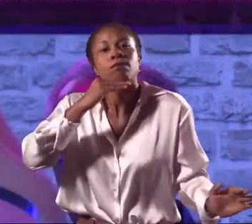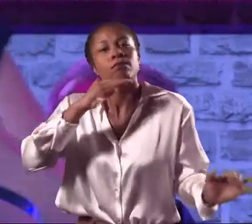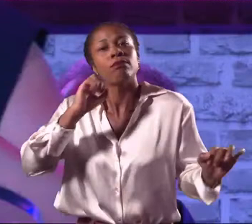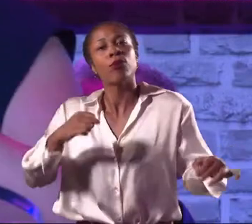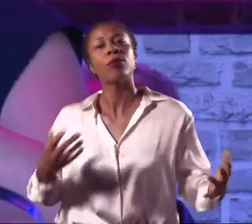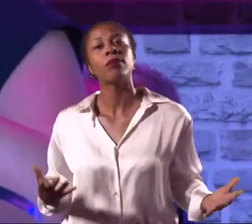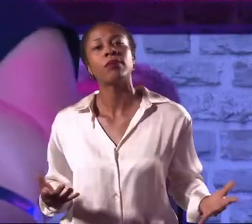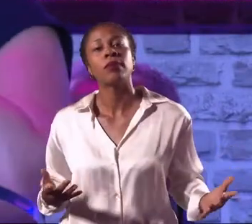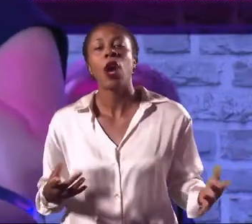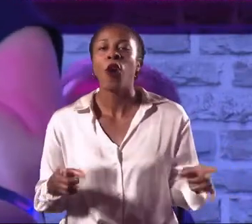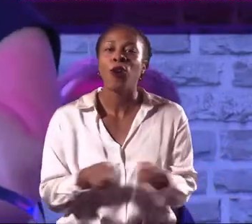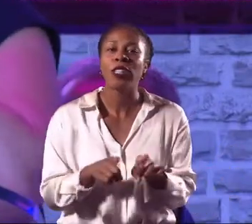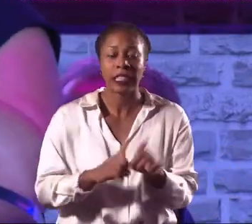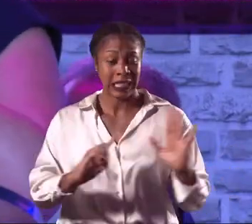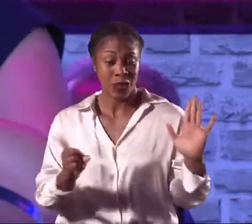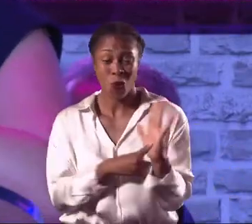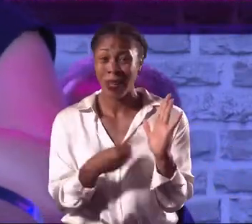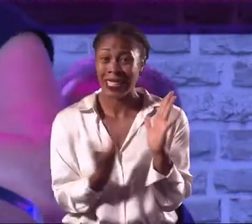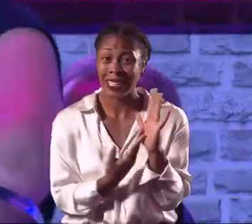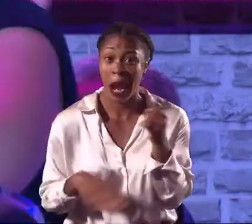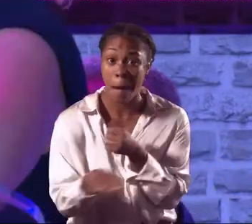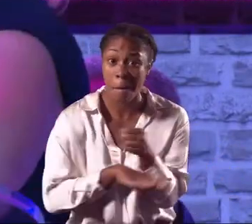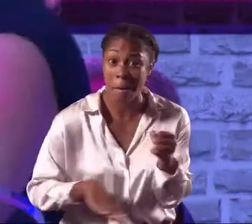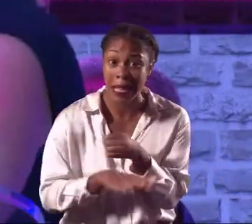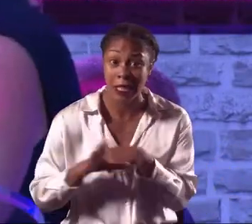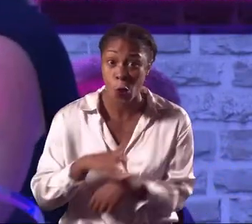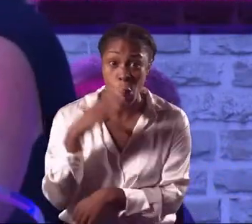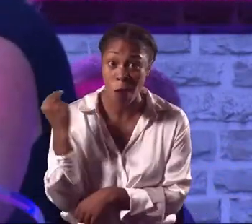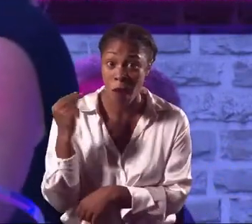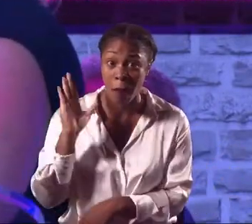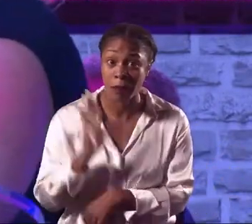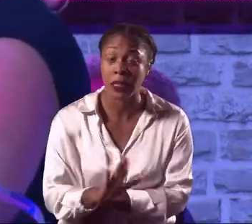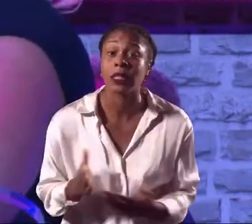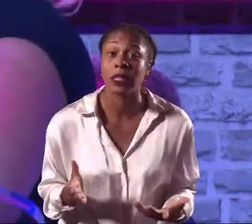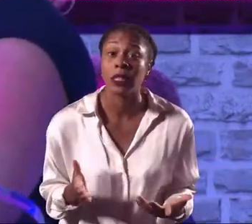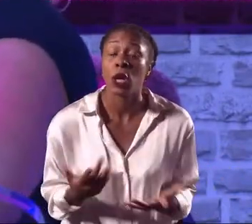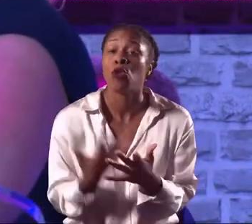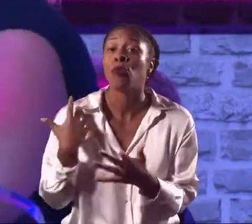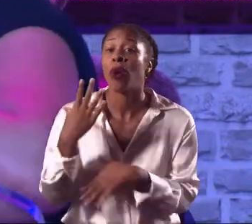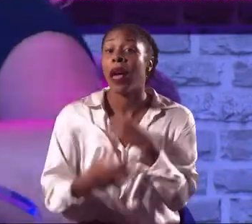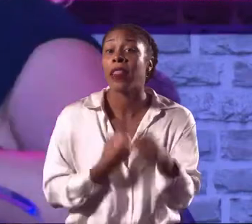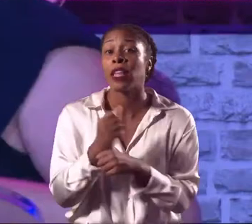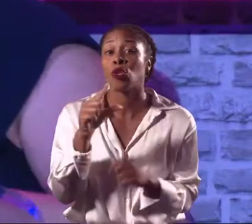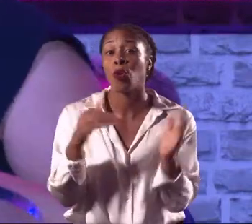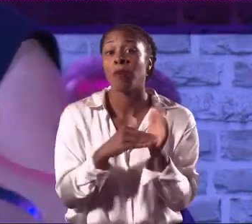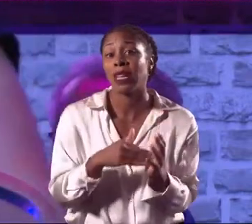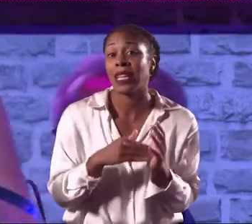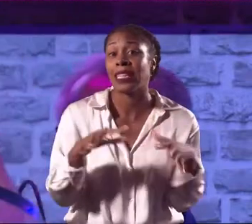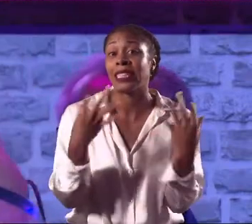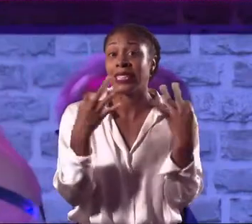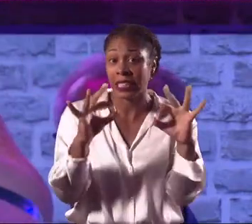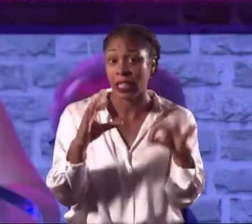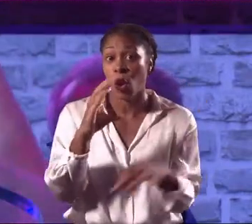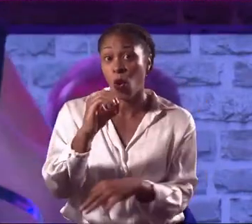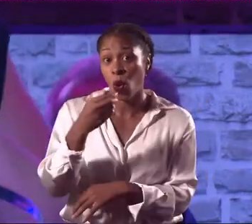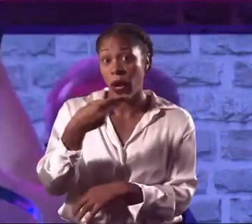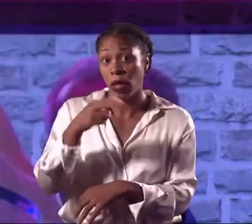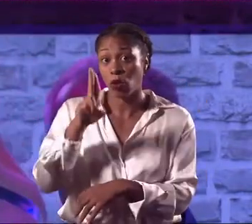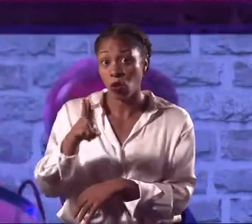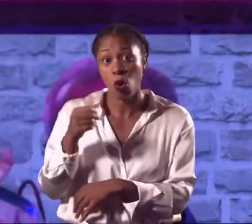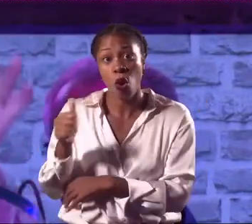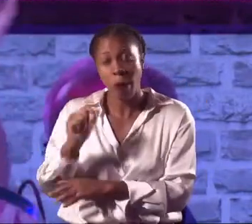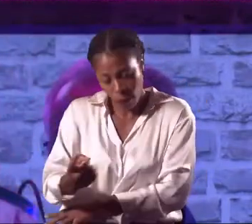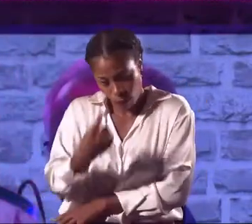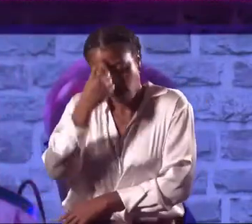de récupérer un droit fondamental humain, puisque depuis 2010, l'ONU, sous l'impulsion de la Bolivie, a reconnu le droit à l'eau et